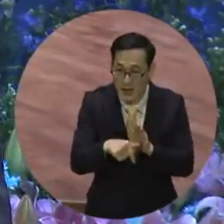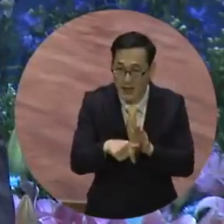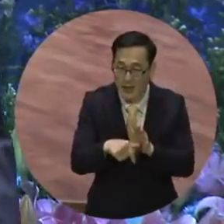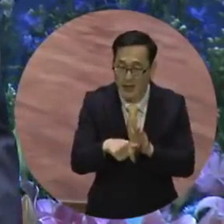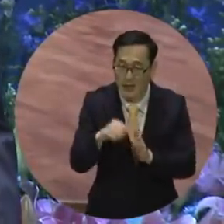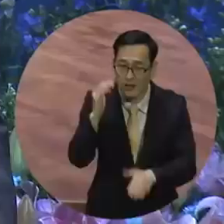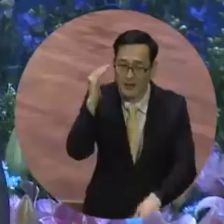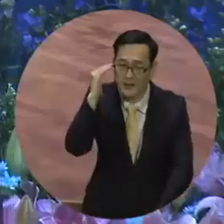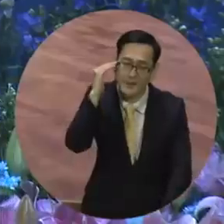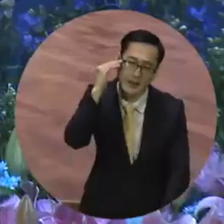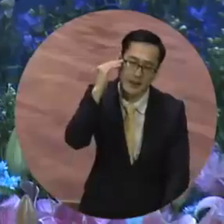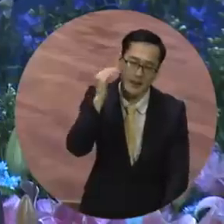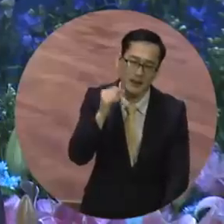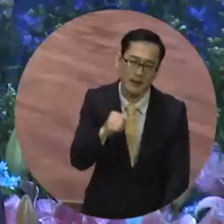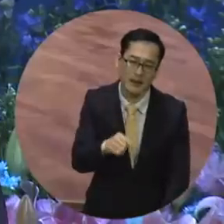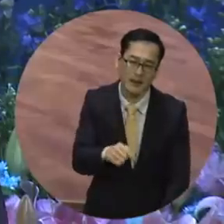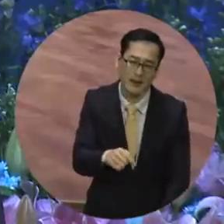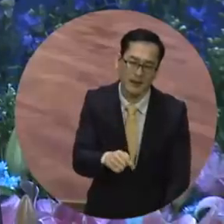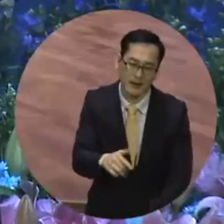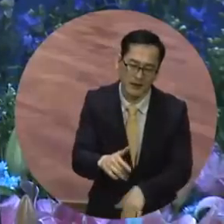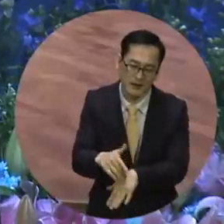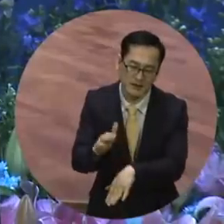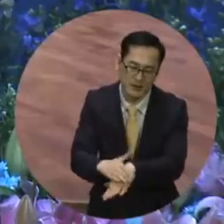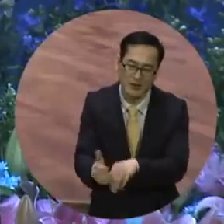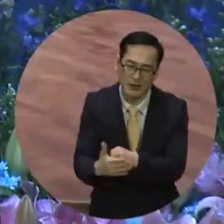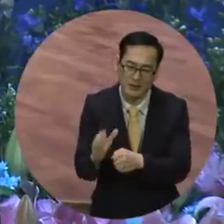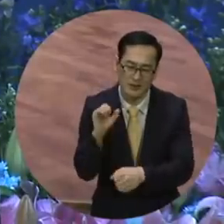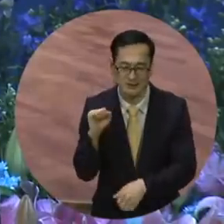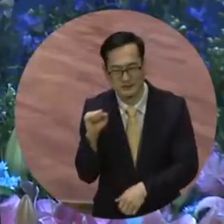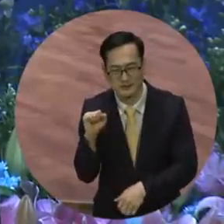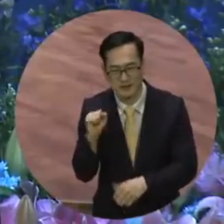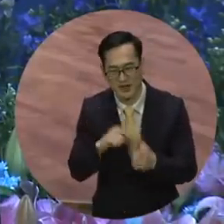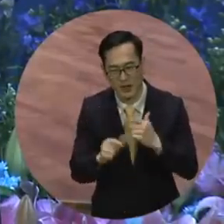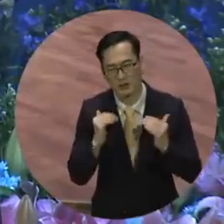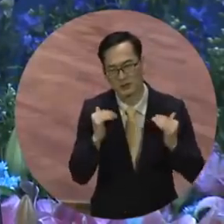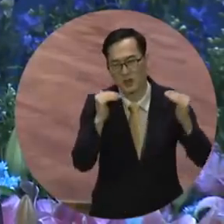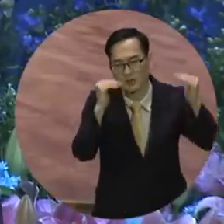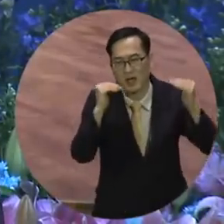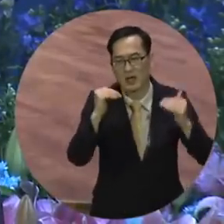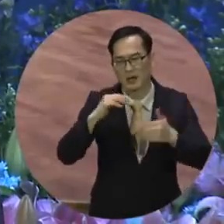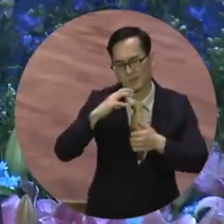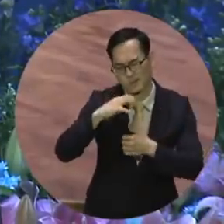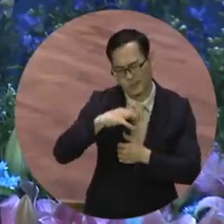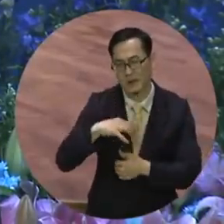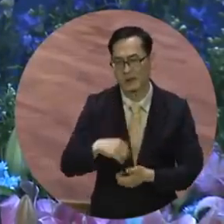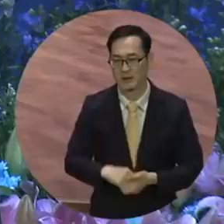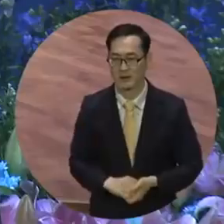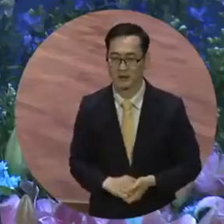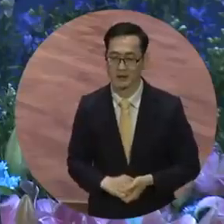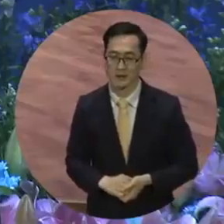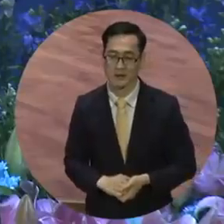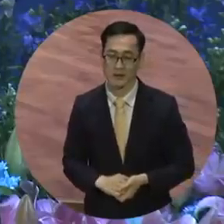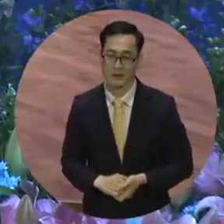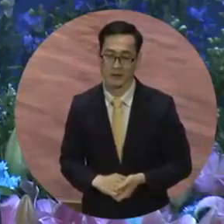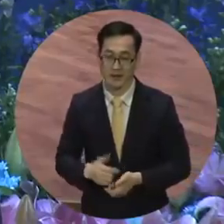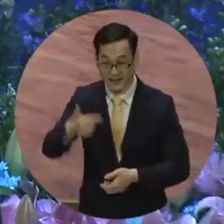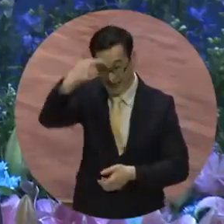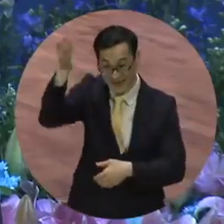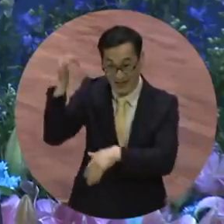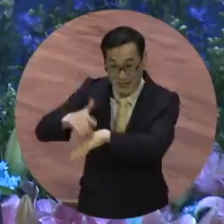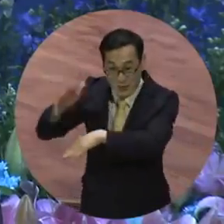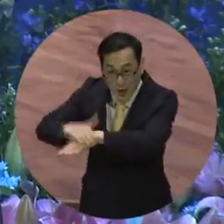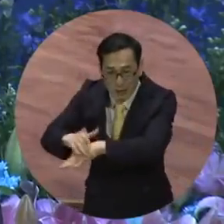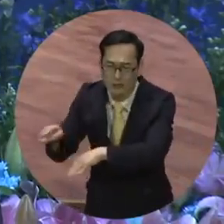살아가는데 이게 성장이 발목이 딱 잡혀 있어. 참 옛날 체질이 그 무섭습니다. 예수 믿기